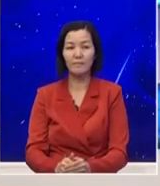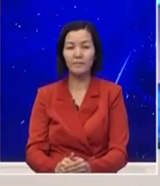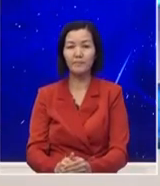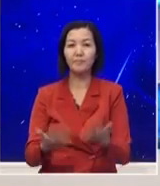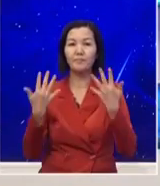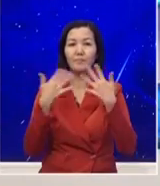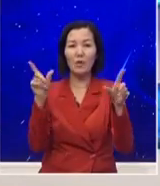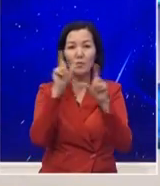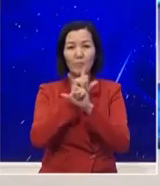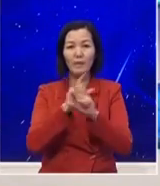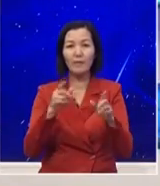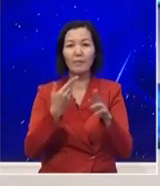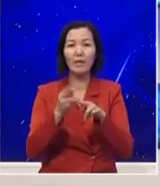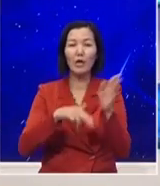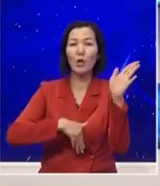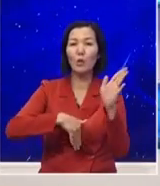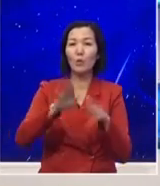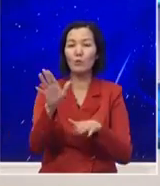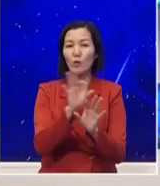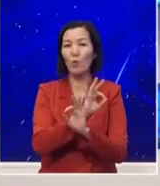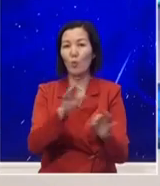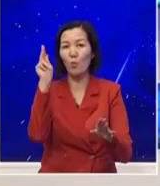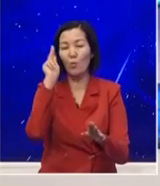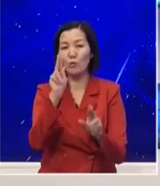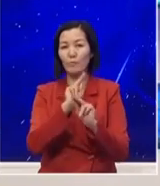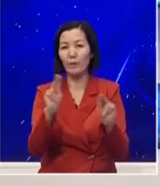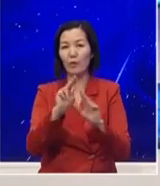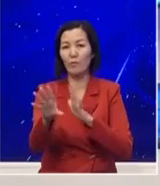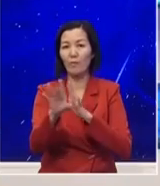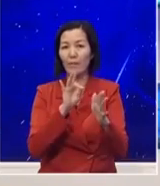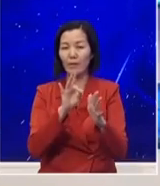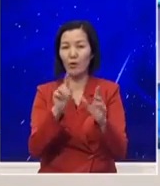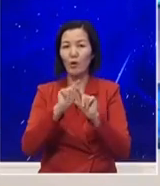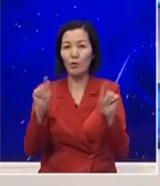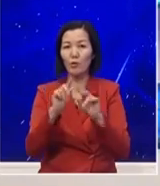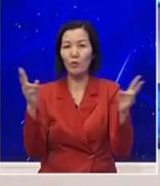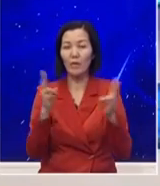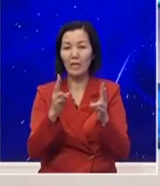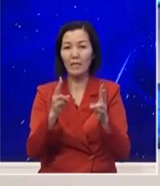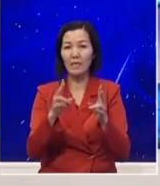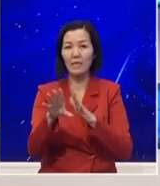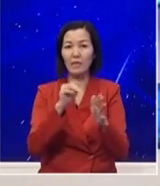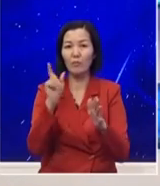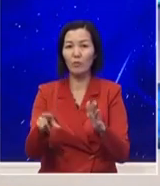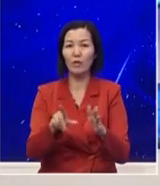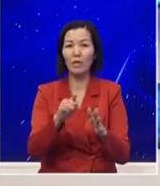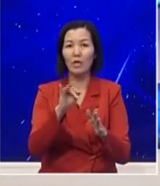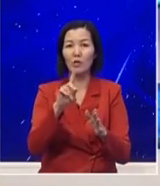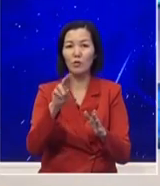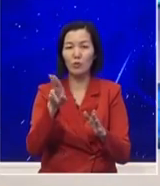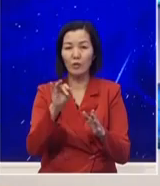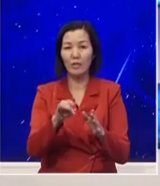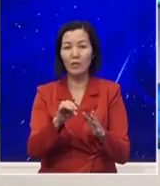Ауыл мектептеріндегі ең үздік оқушыларды педагогикалық мамандықты таңдауға үгіттеу керек дейді мәжіліс депутаты Жұлдыз